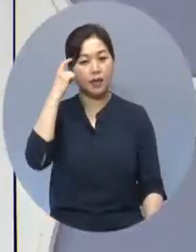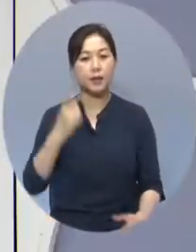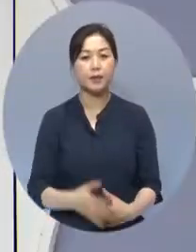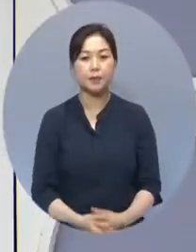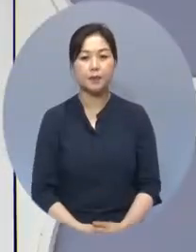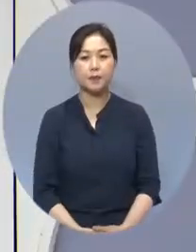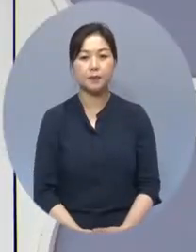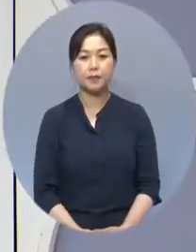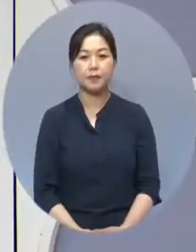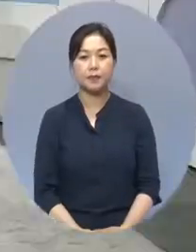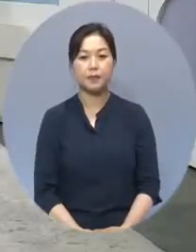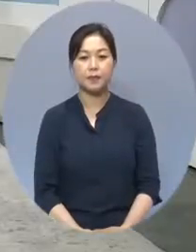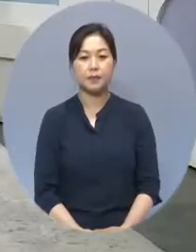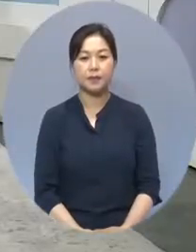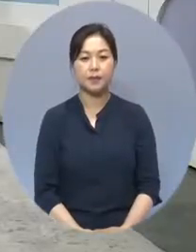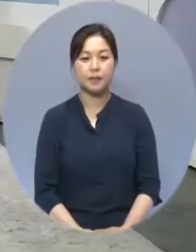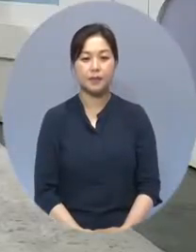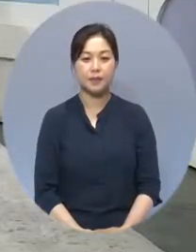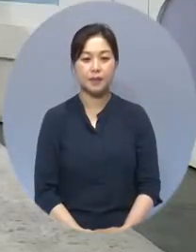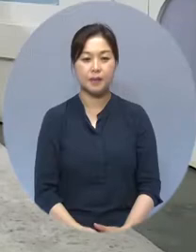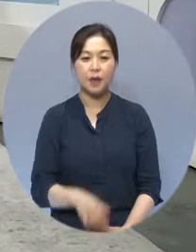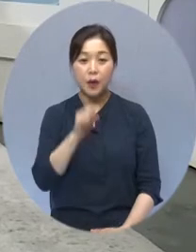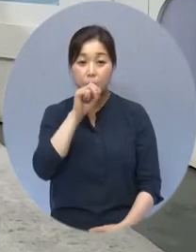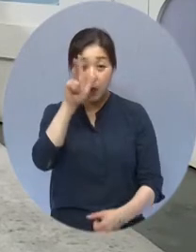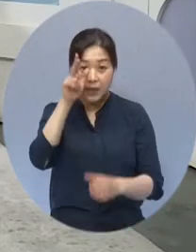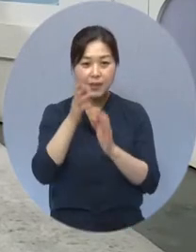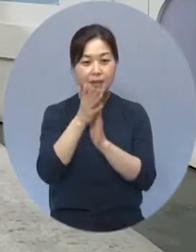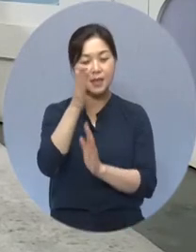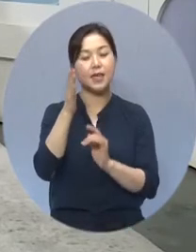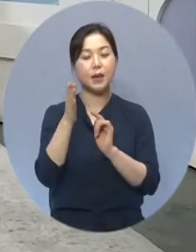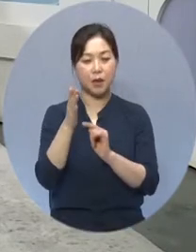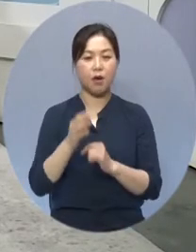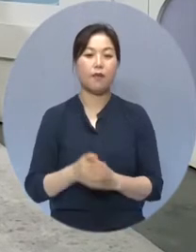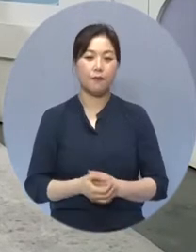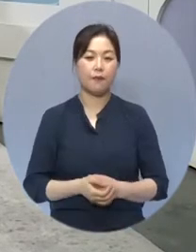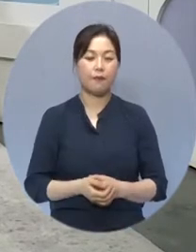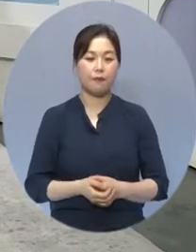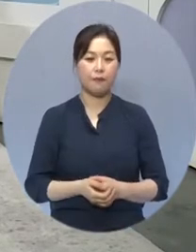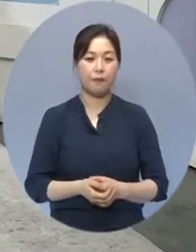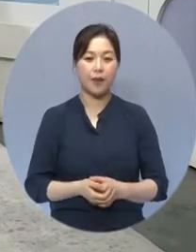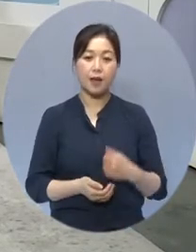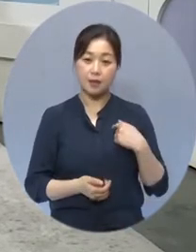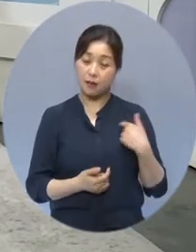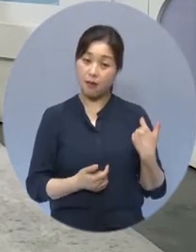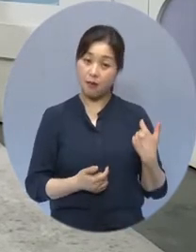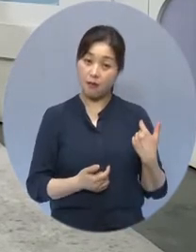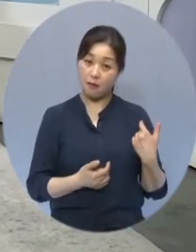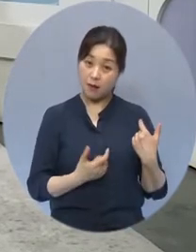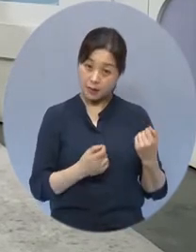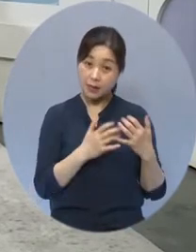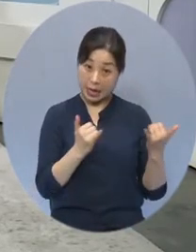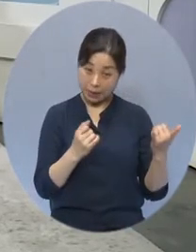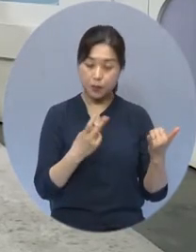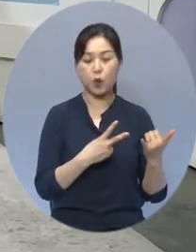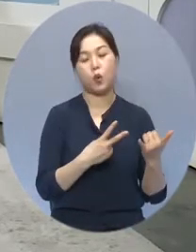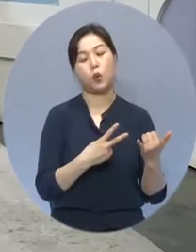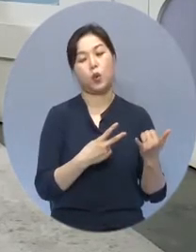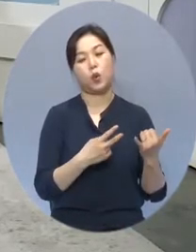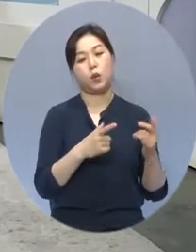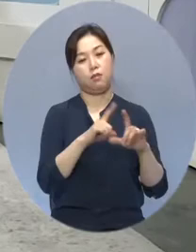듭니다. 예. 용인시 하면은요, 네. 저 같은 사람이나 많은